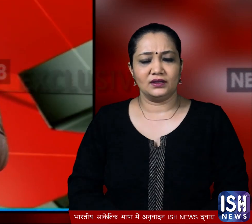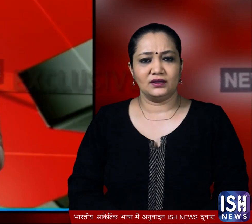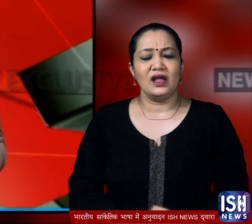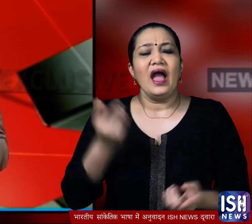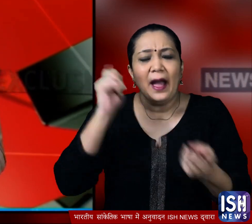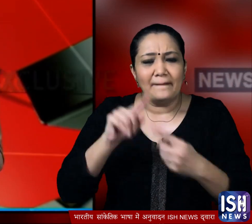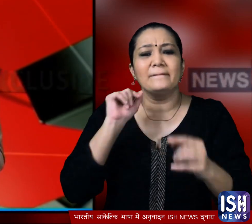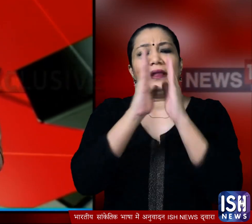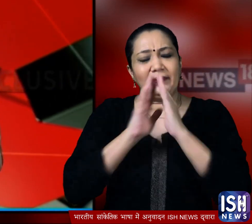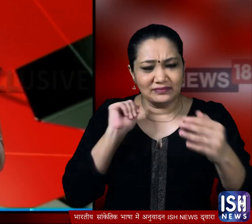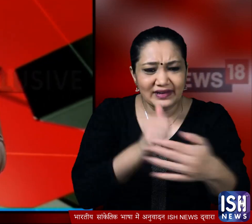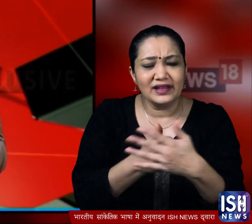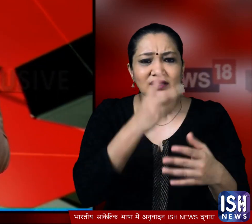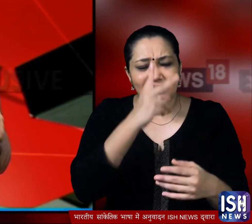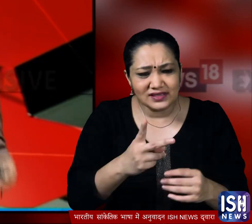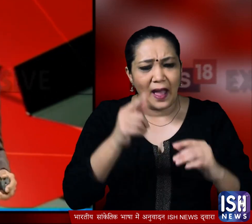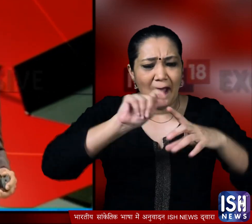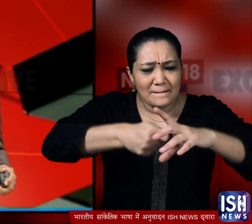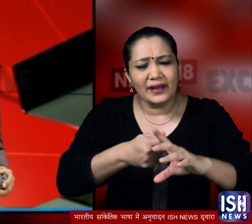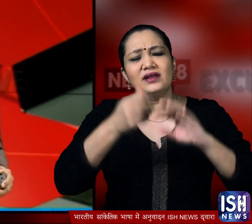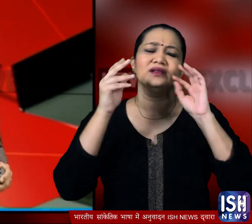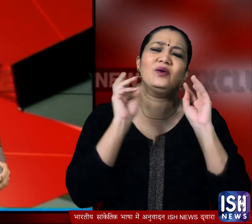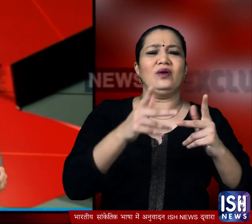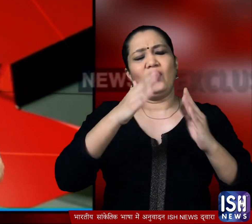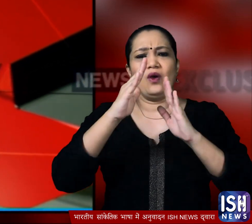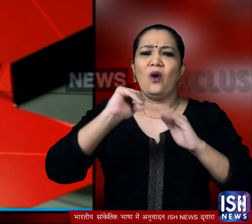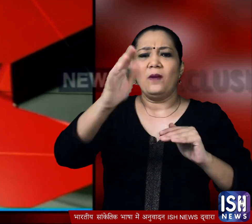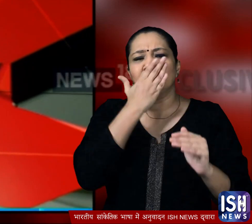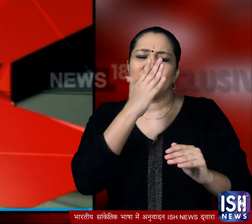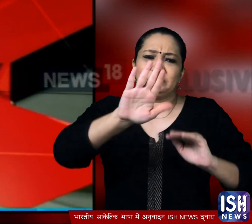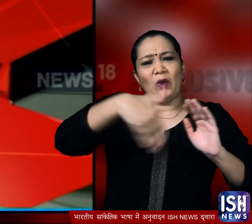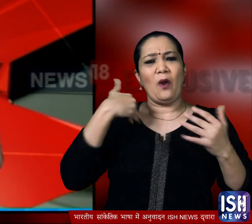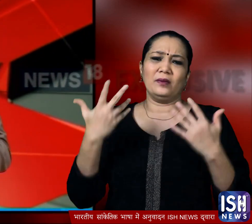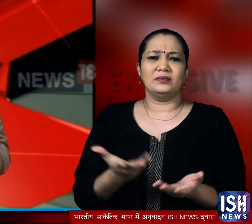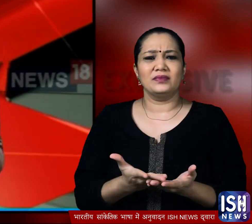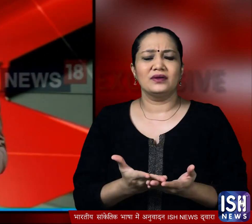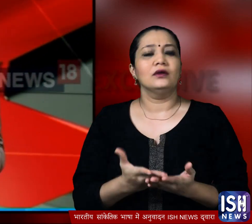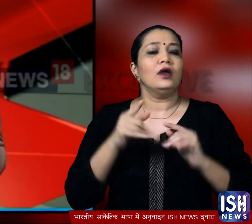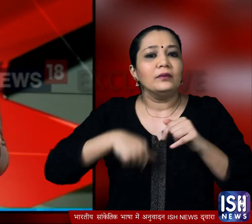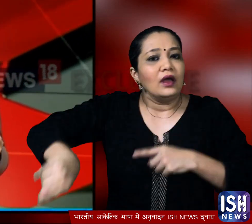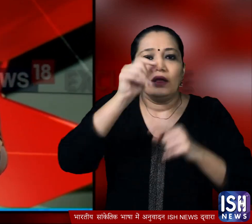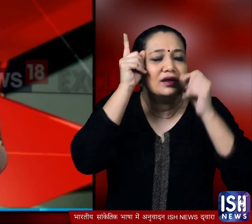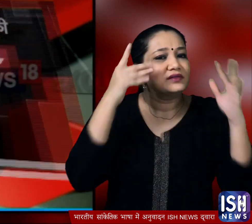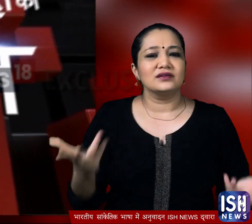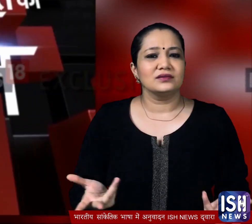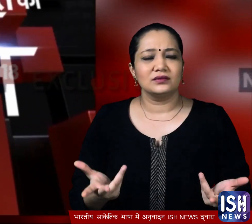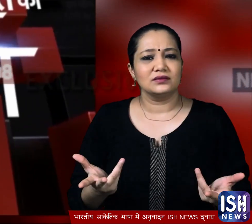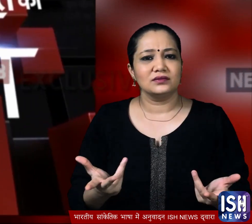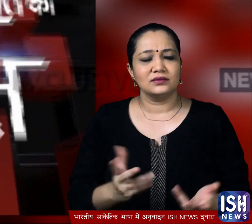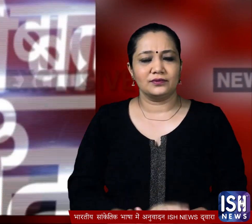गलती से मंदिर चले भी जाते तो भी वहां बंद दरवाजा देखकर शांति से लौट जाते। लेकिन शांति की भाषा भी तो हमें समझ में नहीं